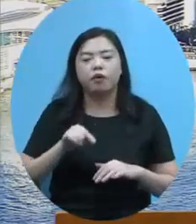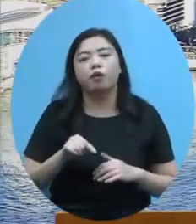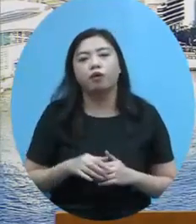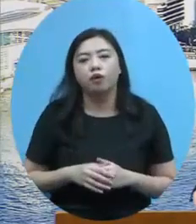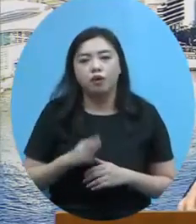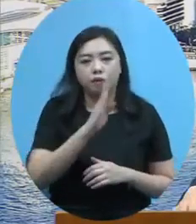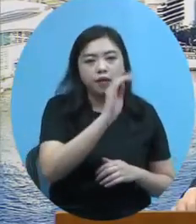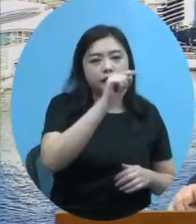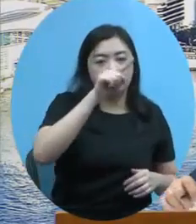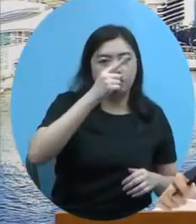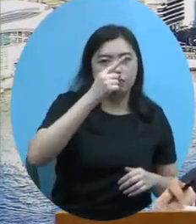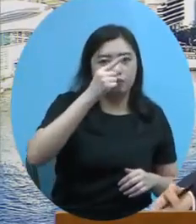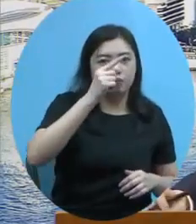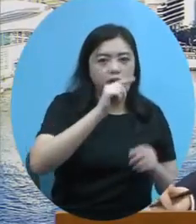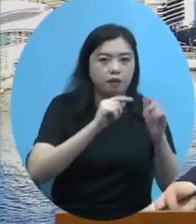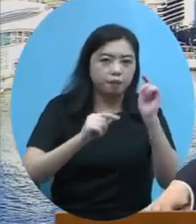咁